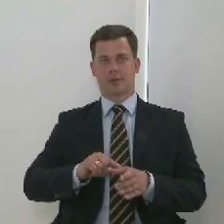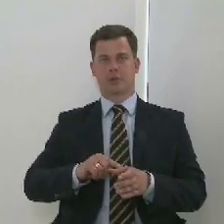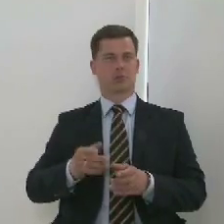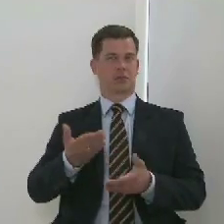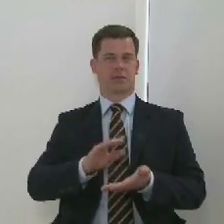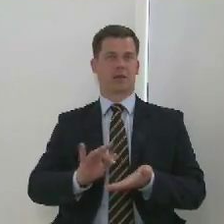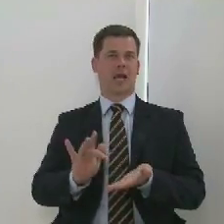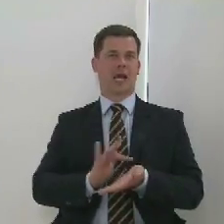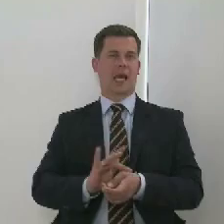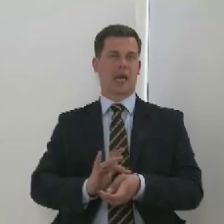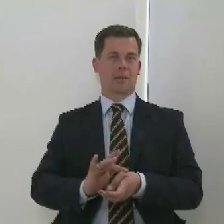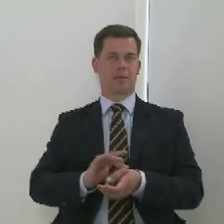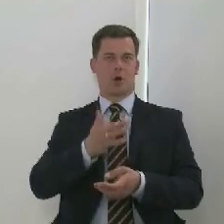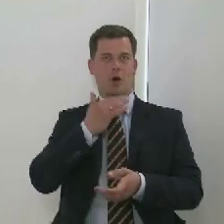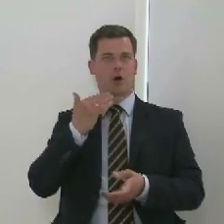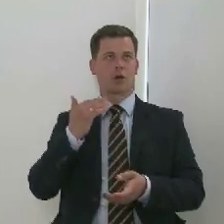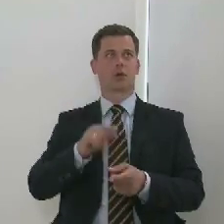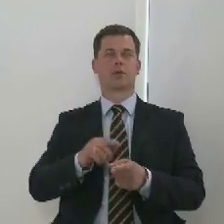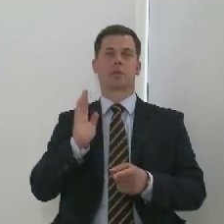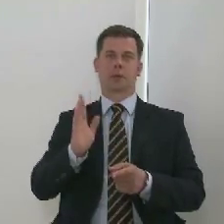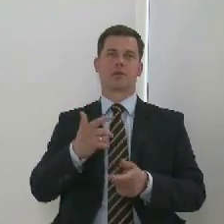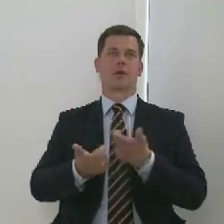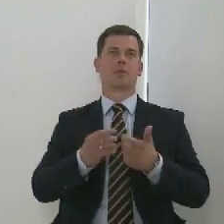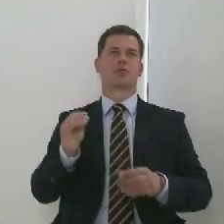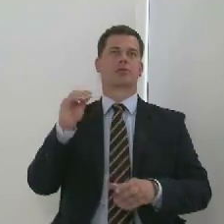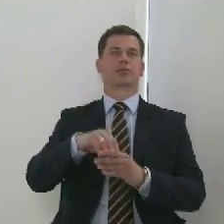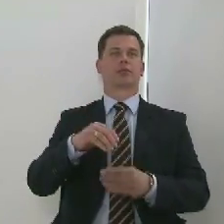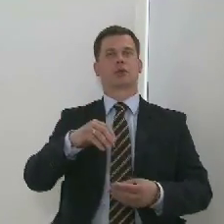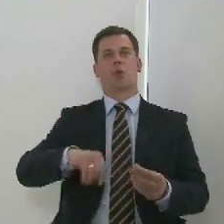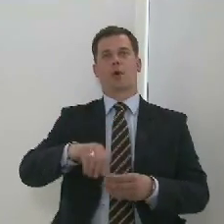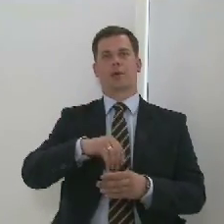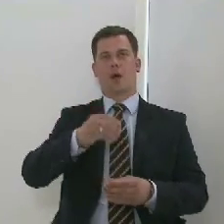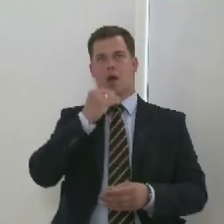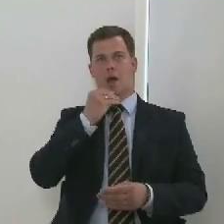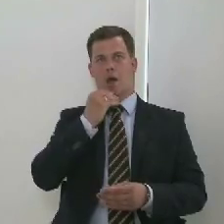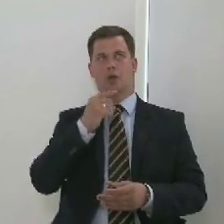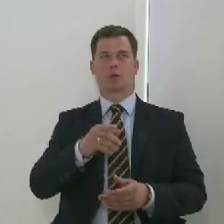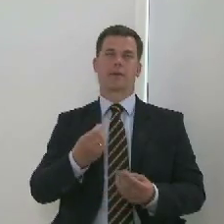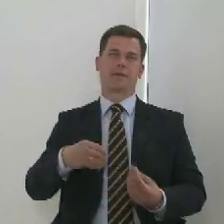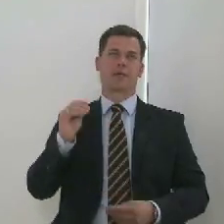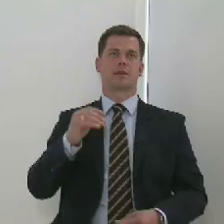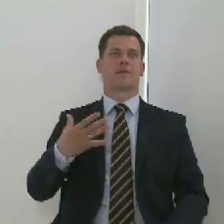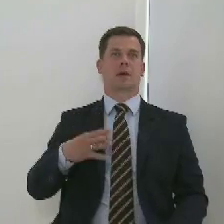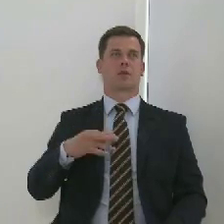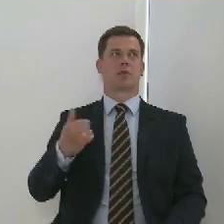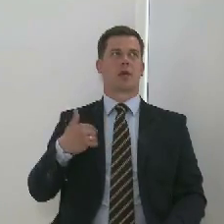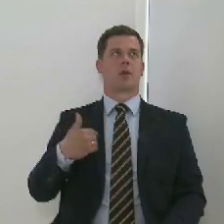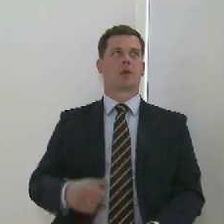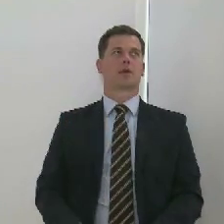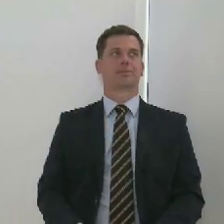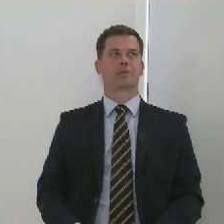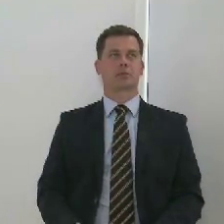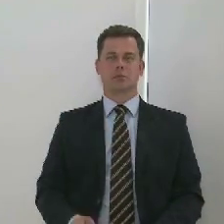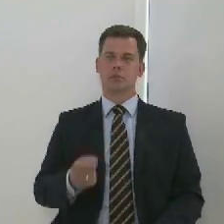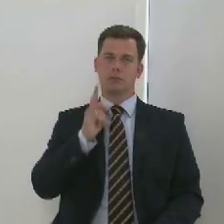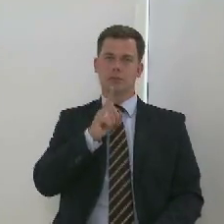neutralnym, kremowym kolorze i będzie używany jako składnik żywności w celu zwiększenia ich wartości odżywczej. Są